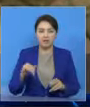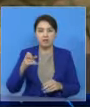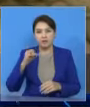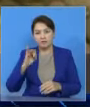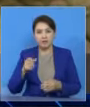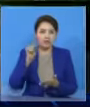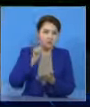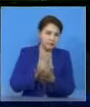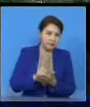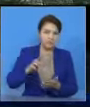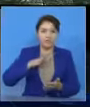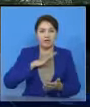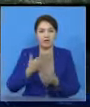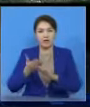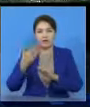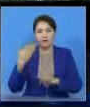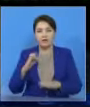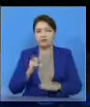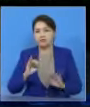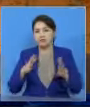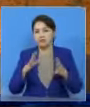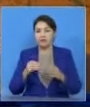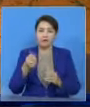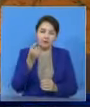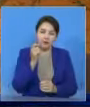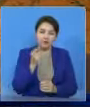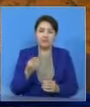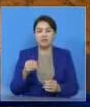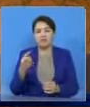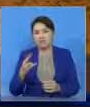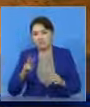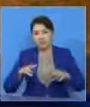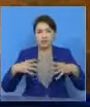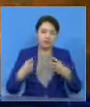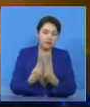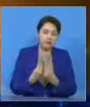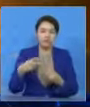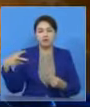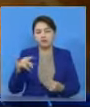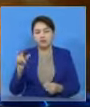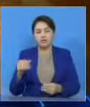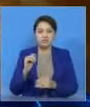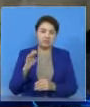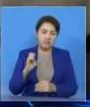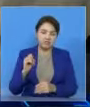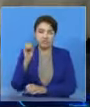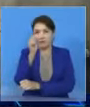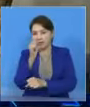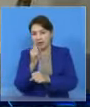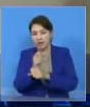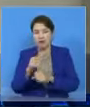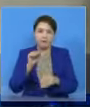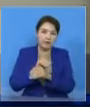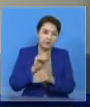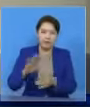орнату міндеттелген болатын. Былтыр әлеуметтік жағынан аз қамтылған 2000 отбасының пәтеріне төтенше жағдай мамандары дабыл